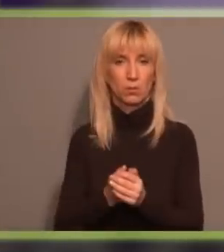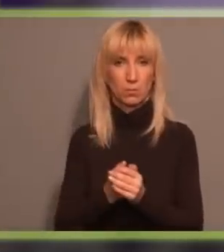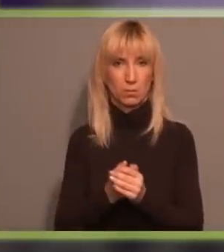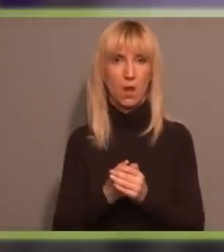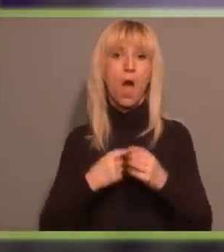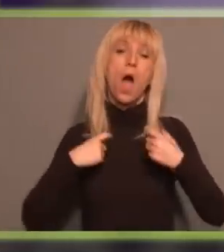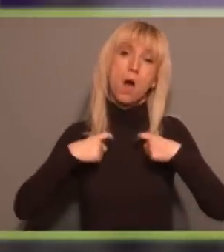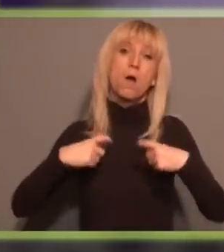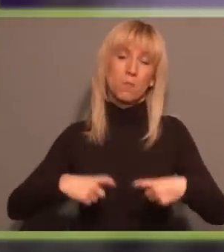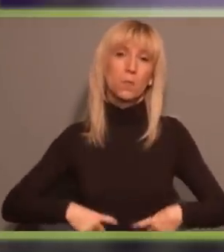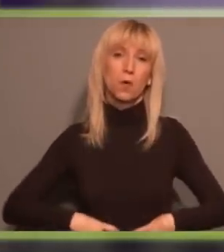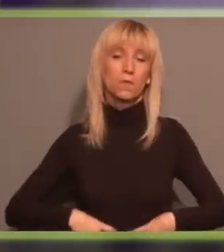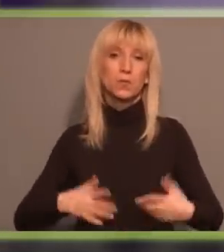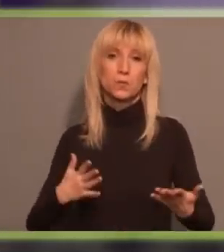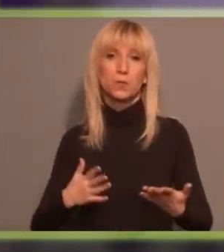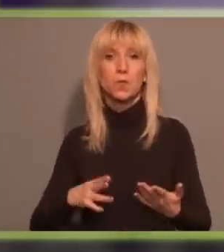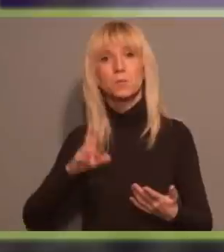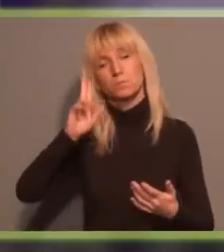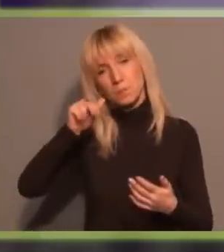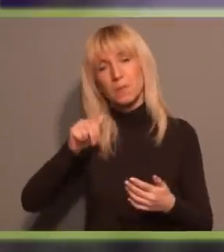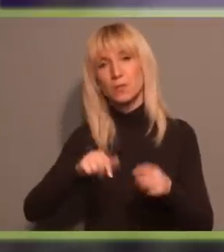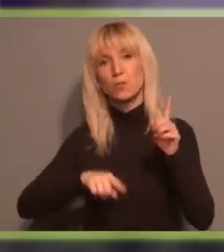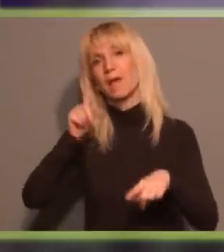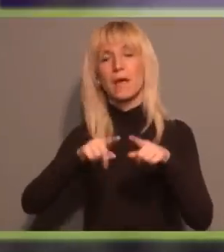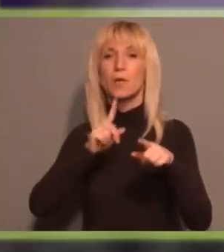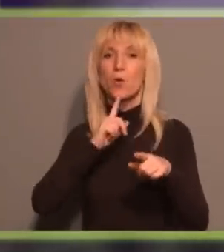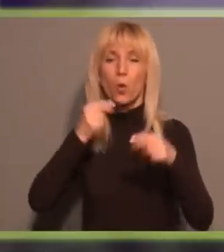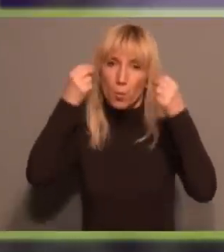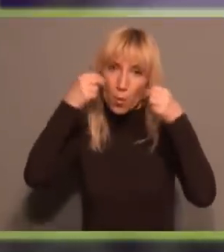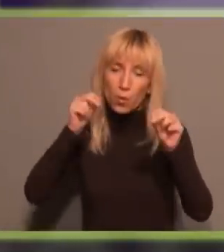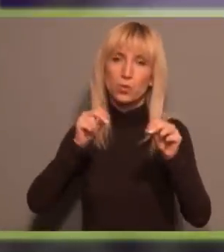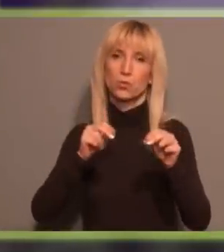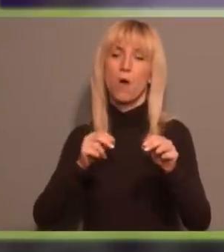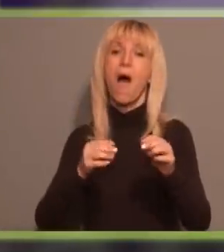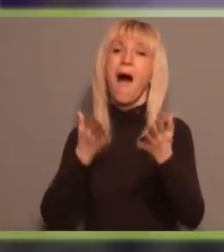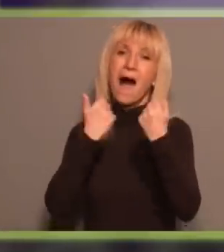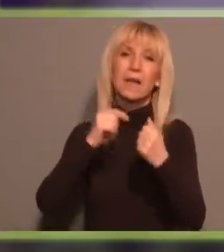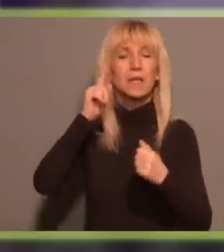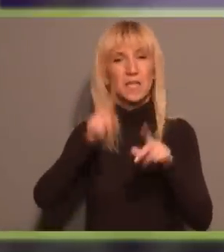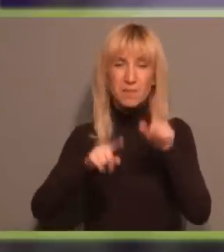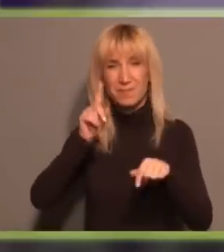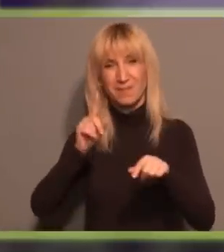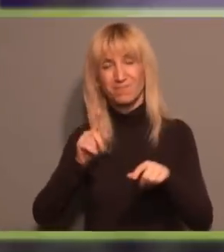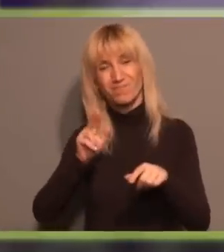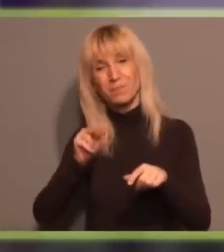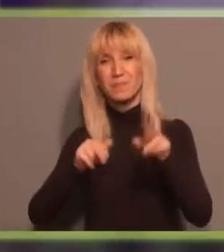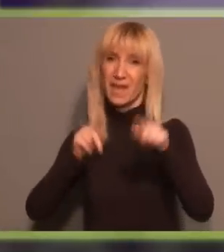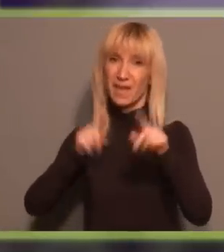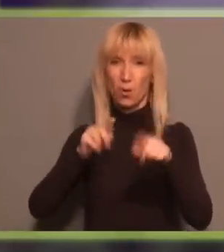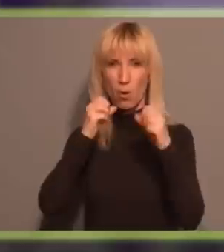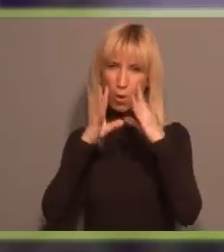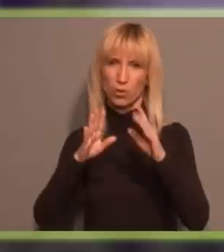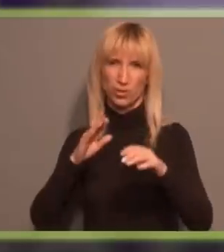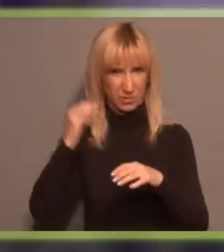sa profesorima. Ima neko koje nema poštovanja, ima sam i loše iskustvo i par nekim